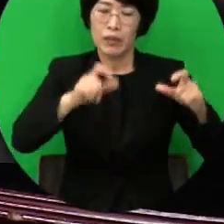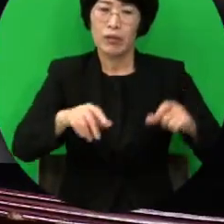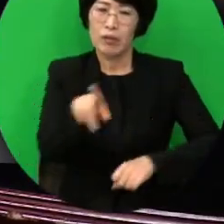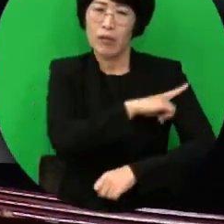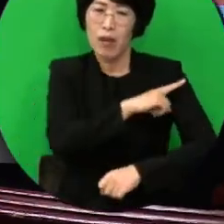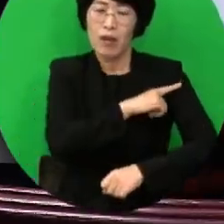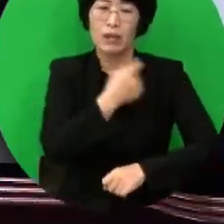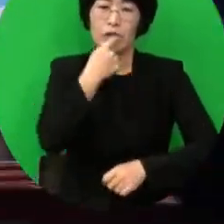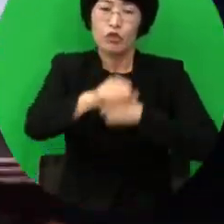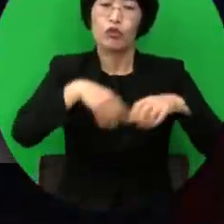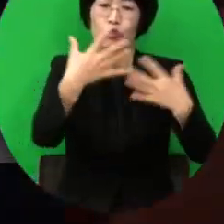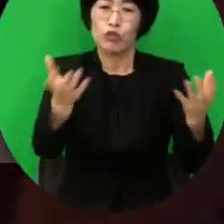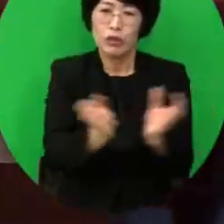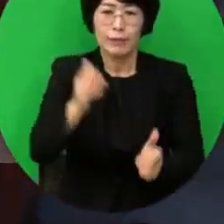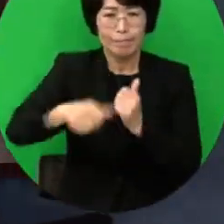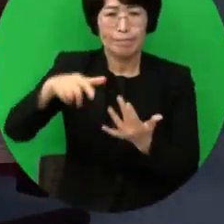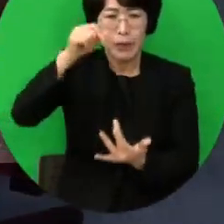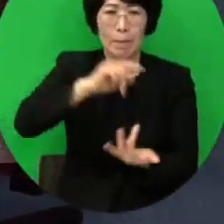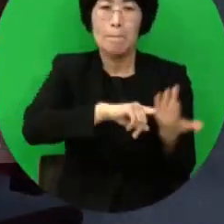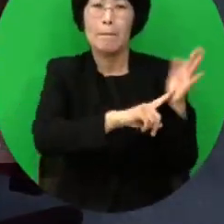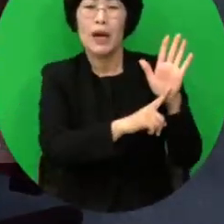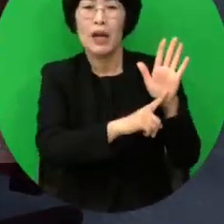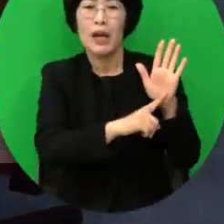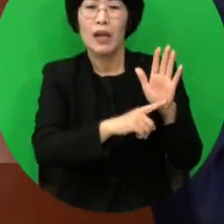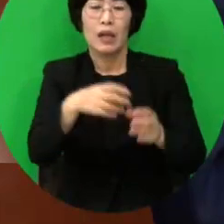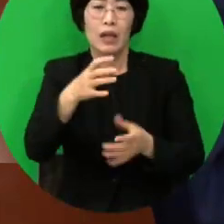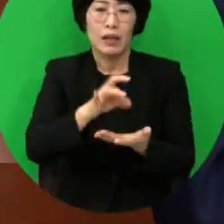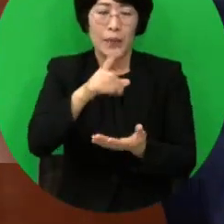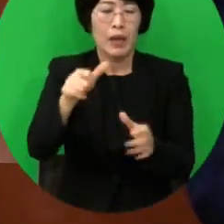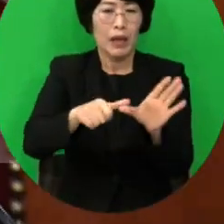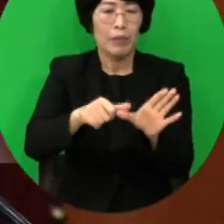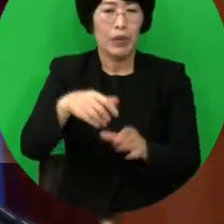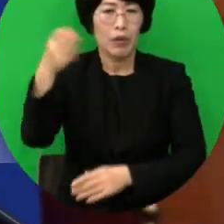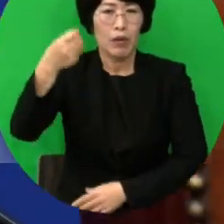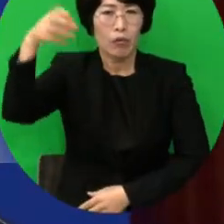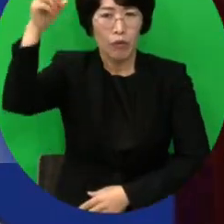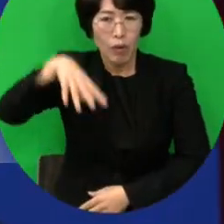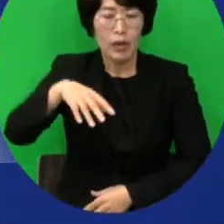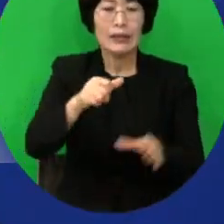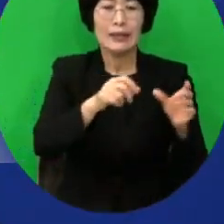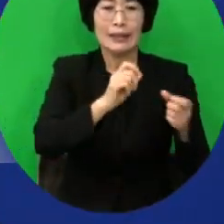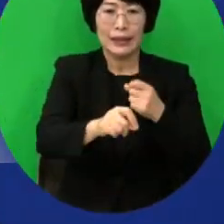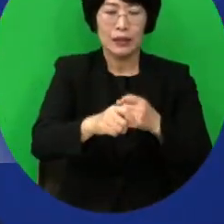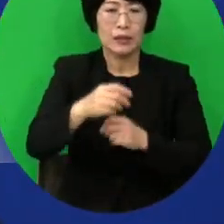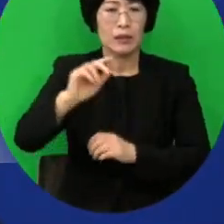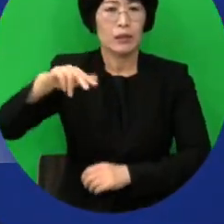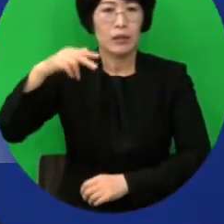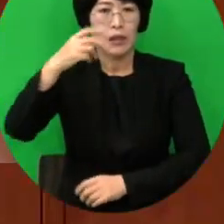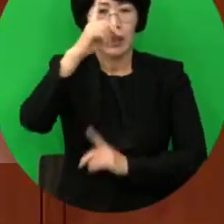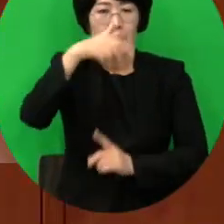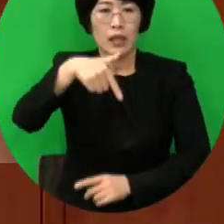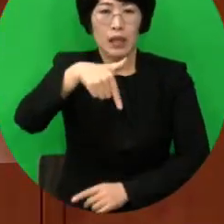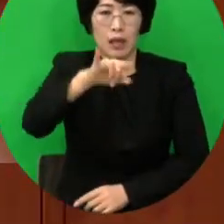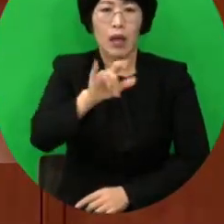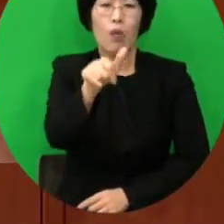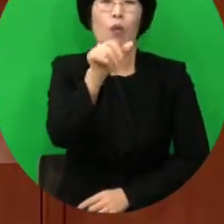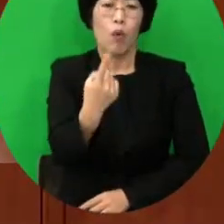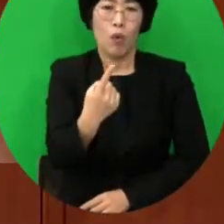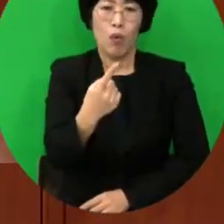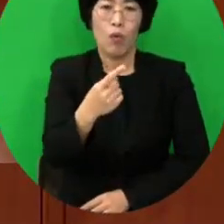먼저 민주당의 공천 심사 결과가 발표됐던 담양 함평 영광 장성은 당초 이계호 의원의 단수 공천으로